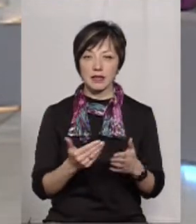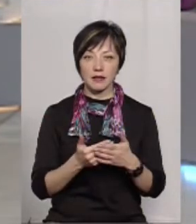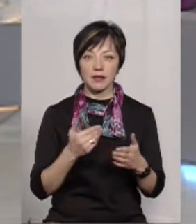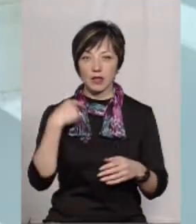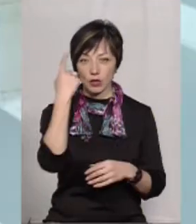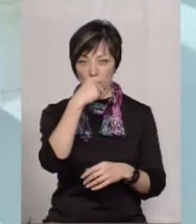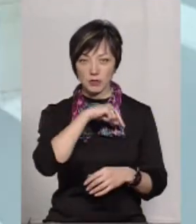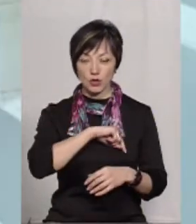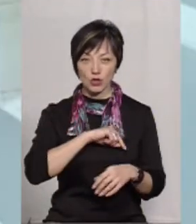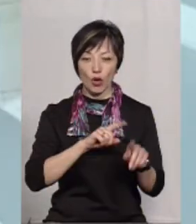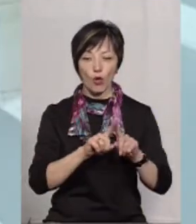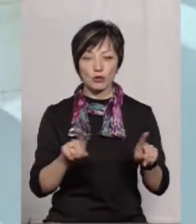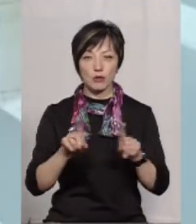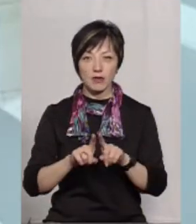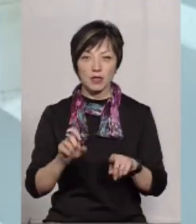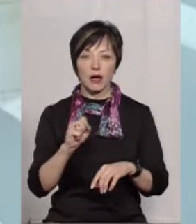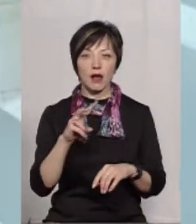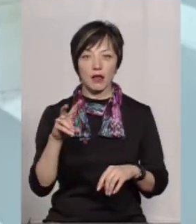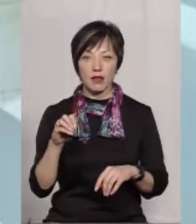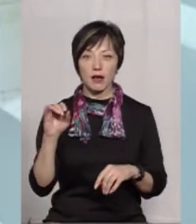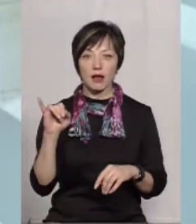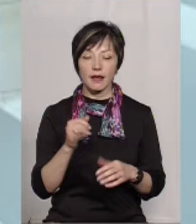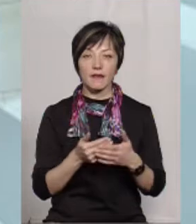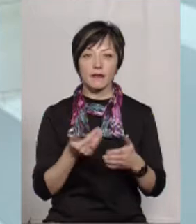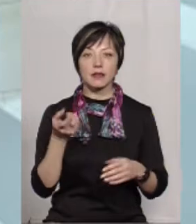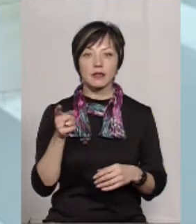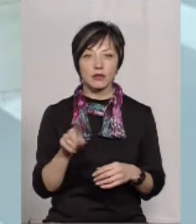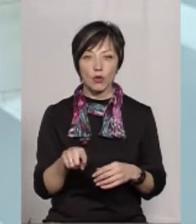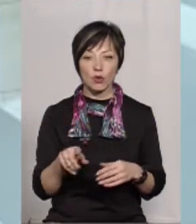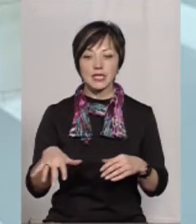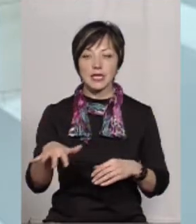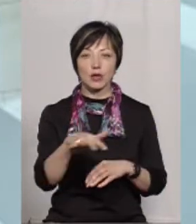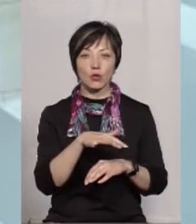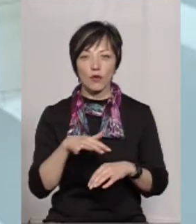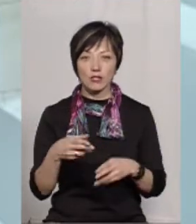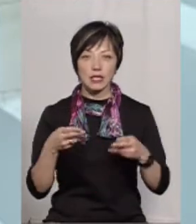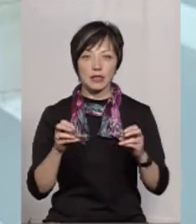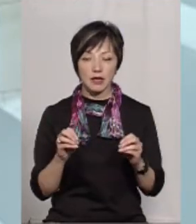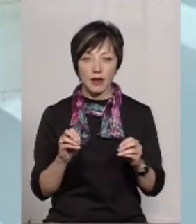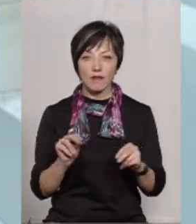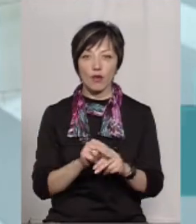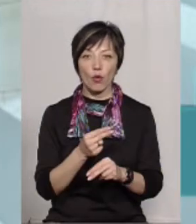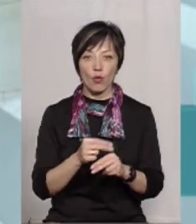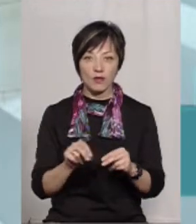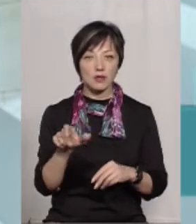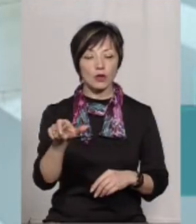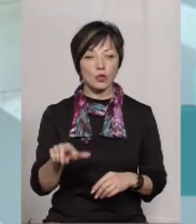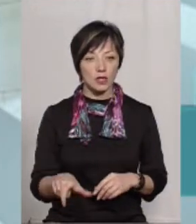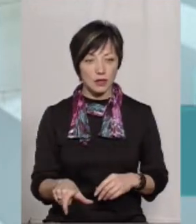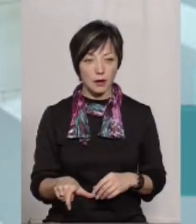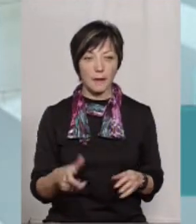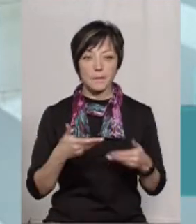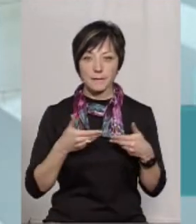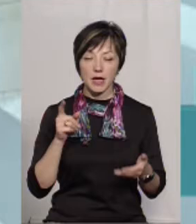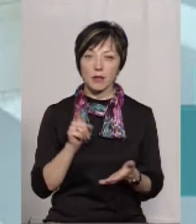від індивідуально-психологічних особливостей, але і від того, того середовища, де виховувалася людина.